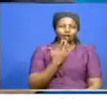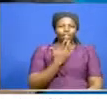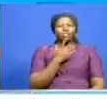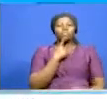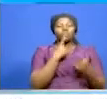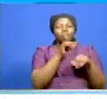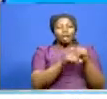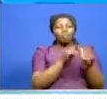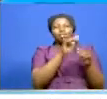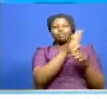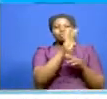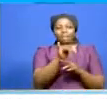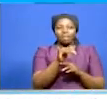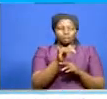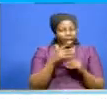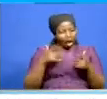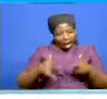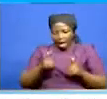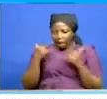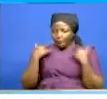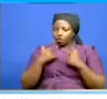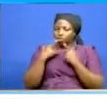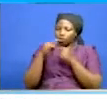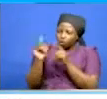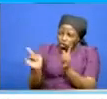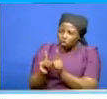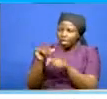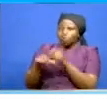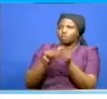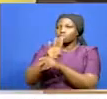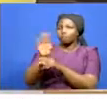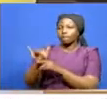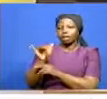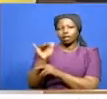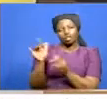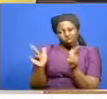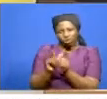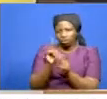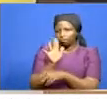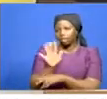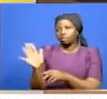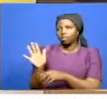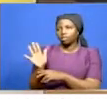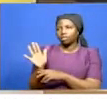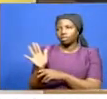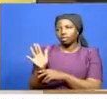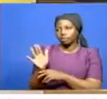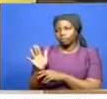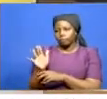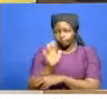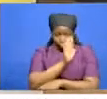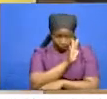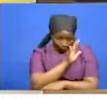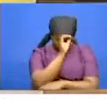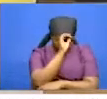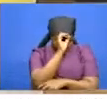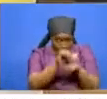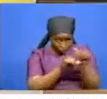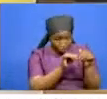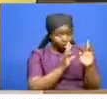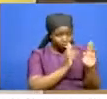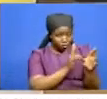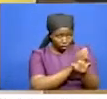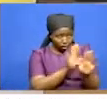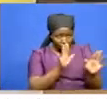pengine tuangane na swala la BBI. Niseme kidogo BBI dakika moja. Naam, kidogo tu. Kama mtu sasa, kama ni maoni yako kuhusiana tu na report kwa kiduchu